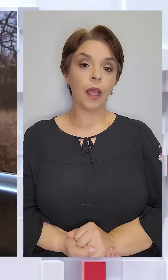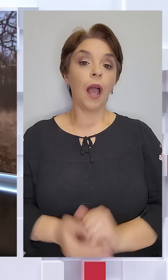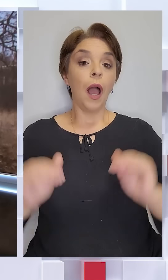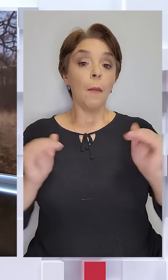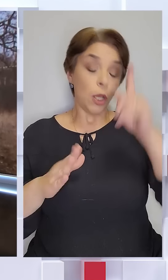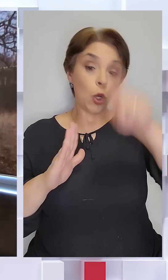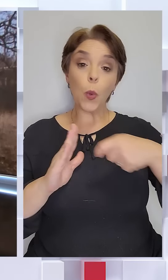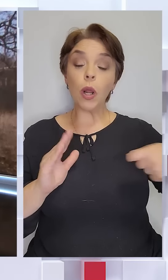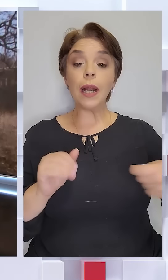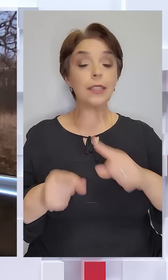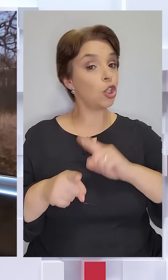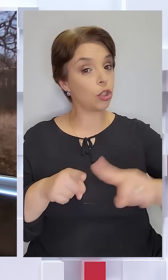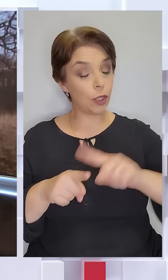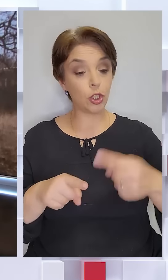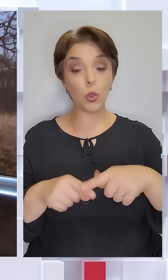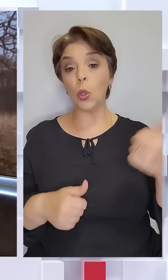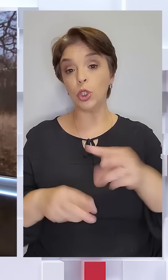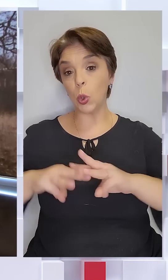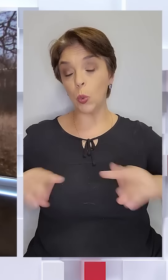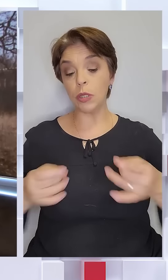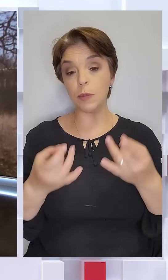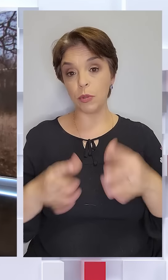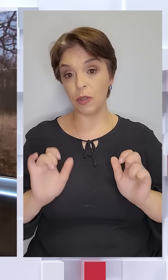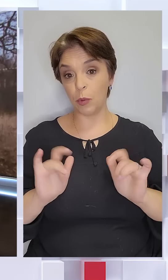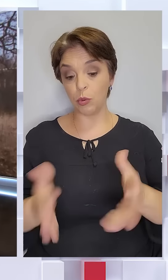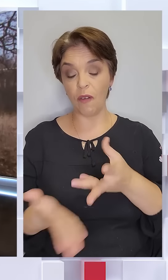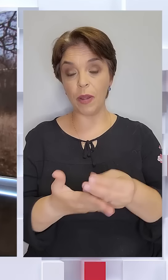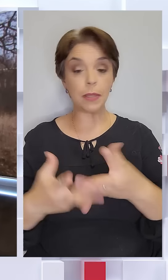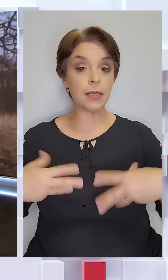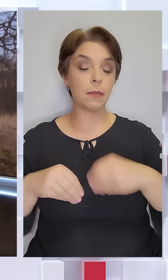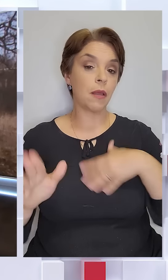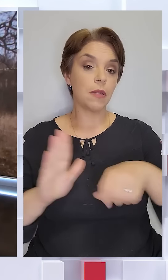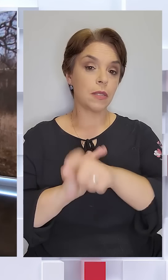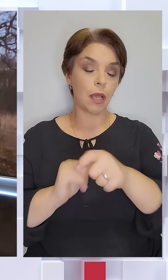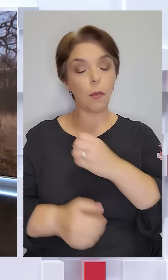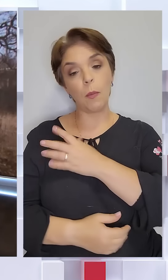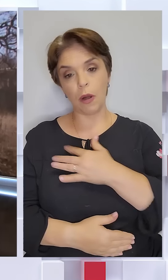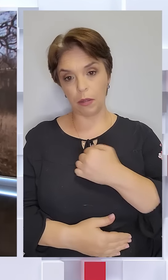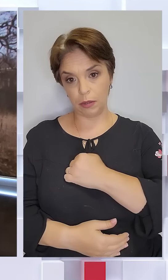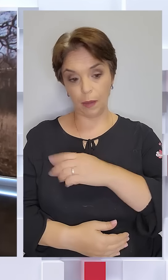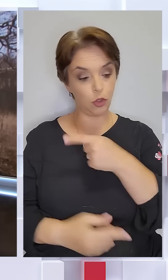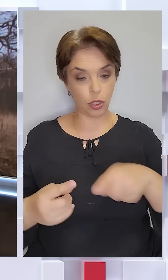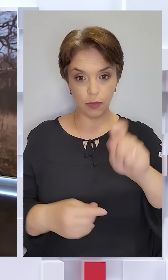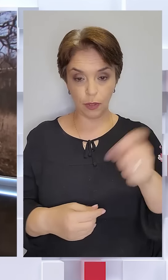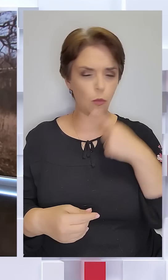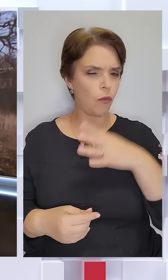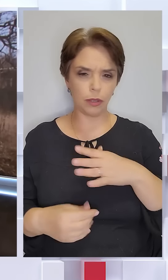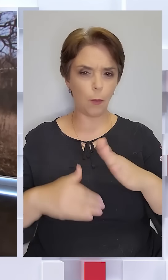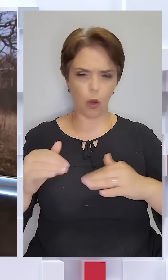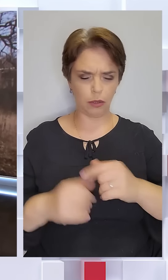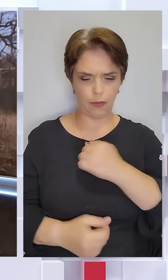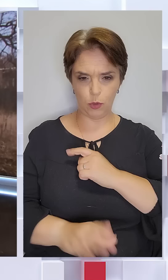Менше бюрократії та швидше. Цього тижня уряд спростив процедуру виплат сім'ям загиблих або поранених під час війни. Мова не про